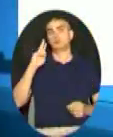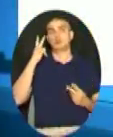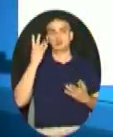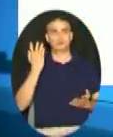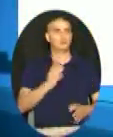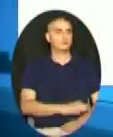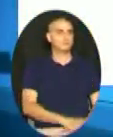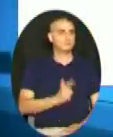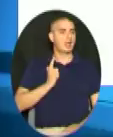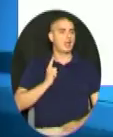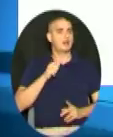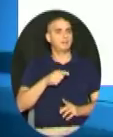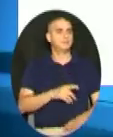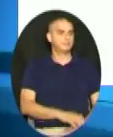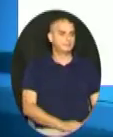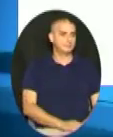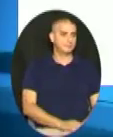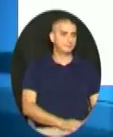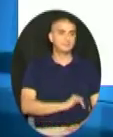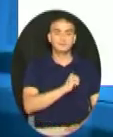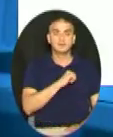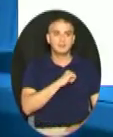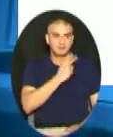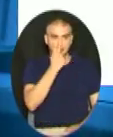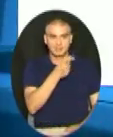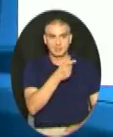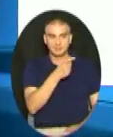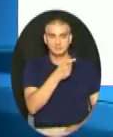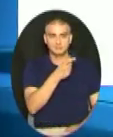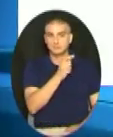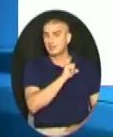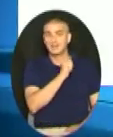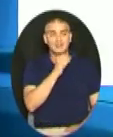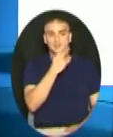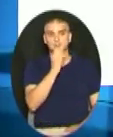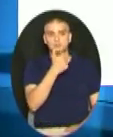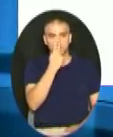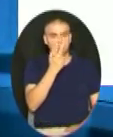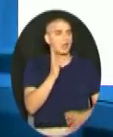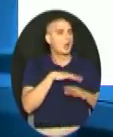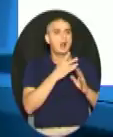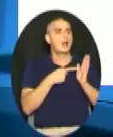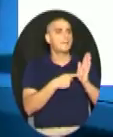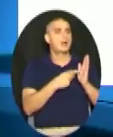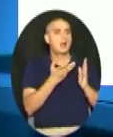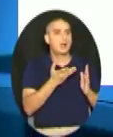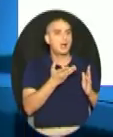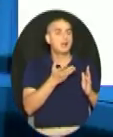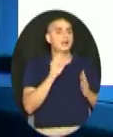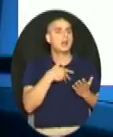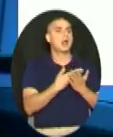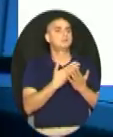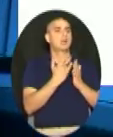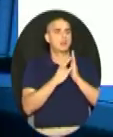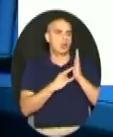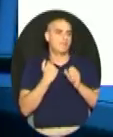חשוב מהפרסונליזציה של והדבר המעניין ביותר, הנה, תסתכל על המסך, הדבר הזה שאנחנו רואים זה על מה הם מסוכרים. הם מסוכרים על הצעות